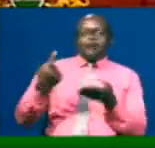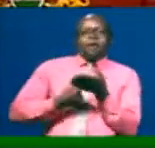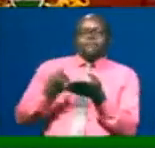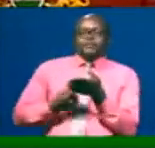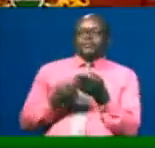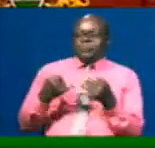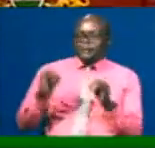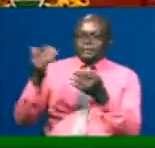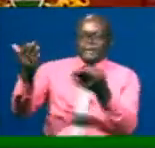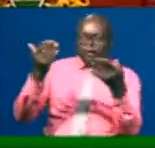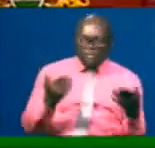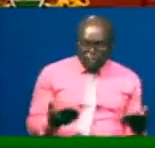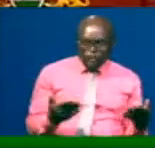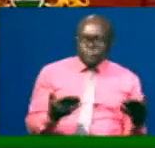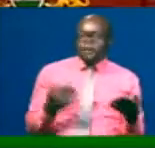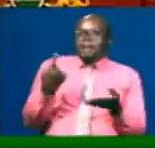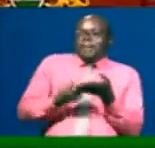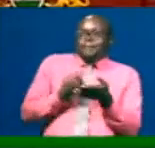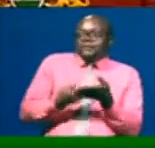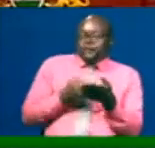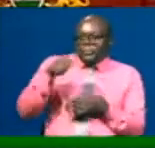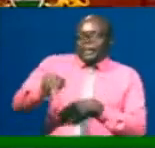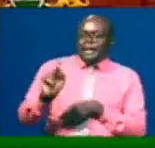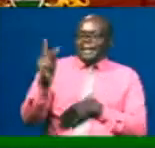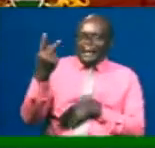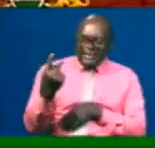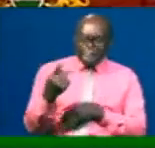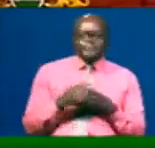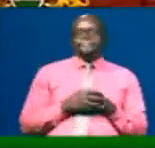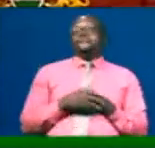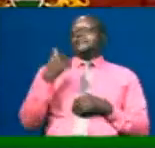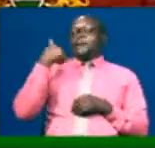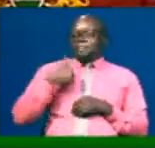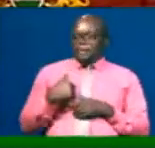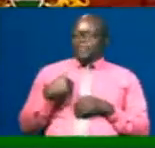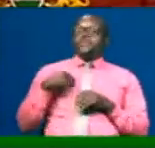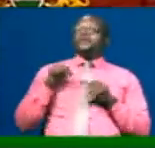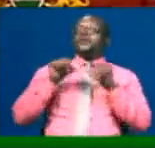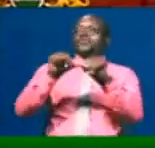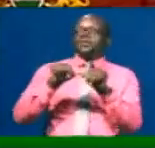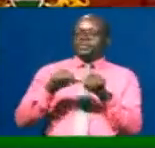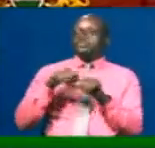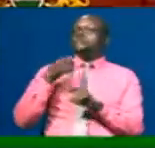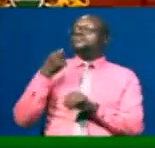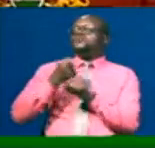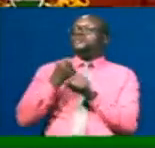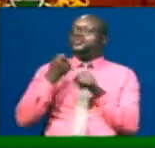yanayojaribu kuletwa na wazungu katika taifa hili letu. Na mimi nitaendelea kusimama kidete na kusema ya